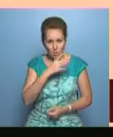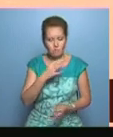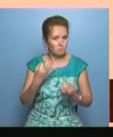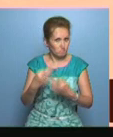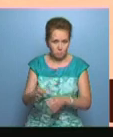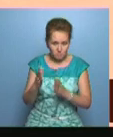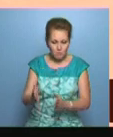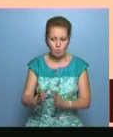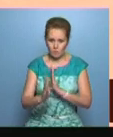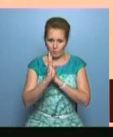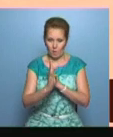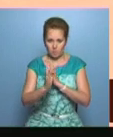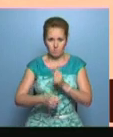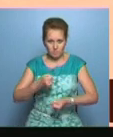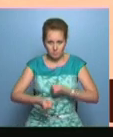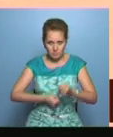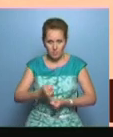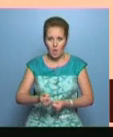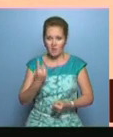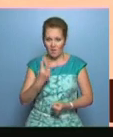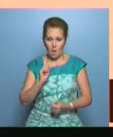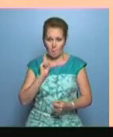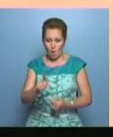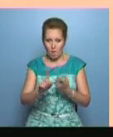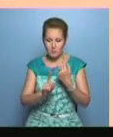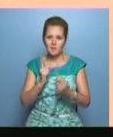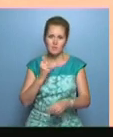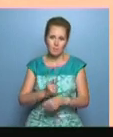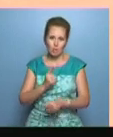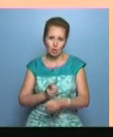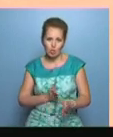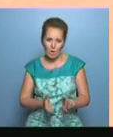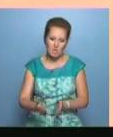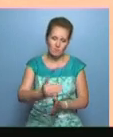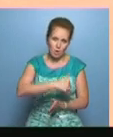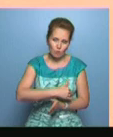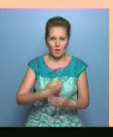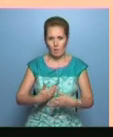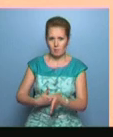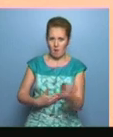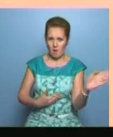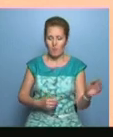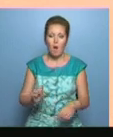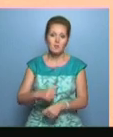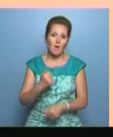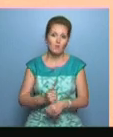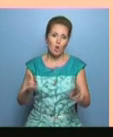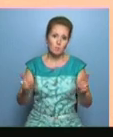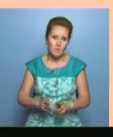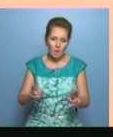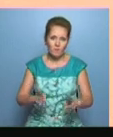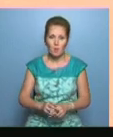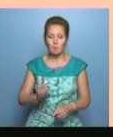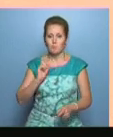проезжей части. И на дорогах, имеющих более двух полос, им запрещено разворачиваться или поворачивать налево. Самое основное правило, которое нарушают велосипедисты, это пересекают